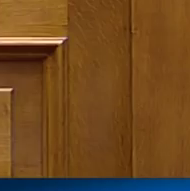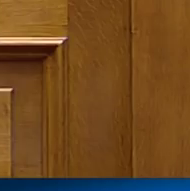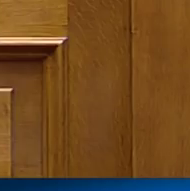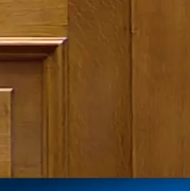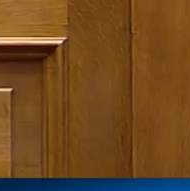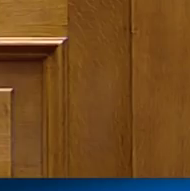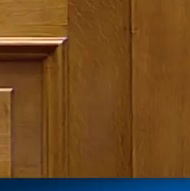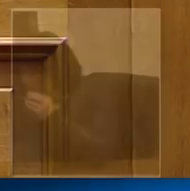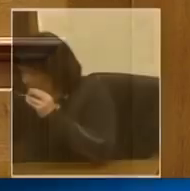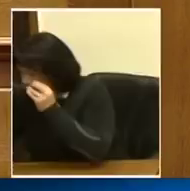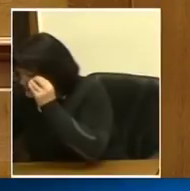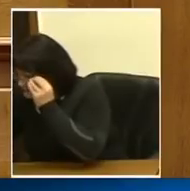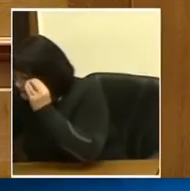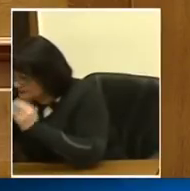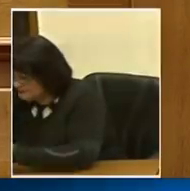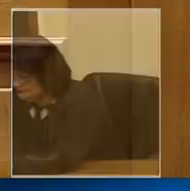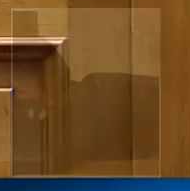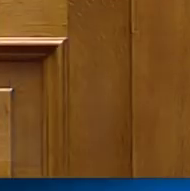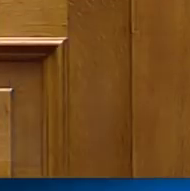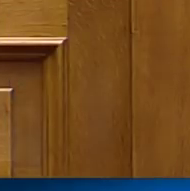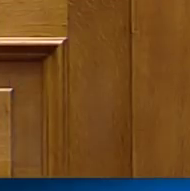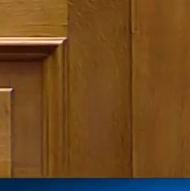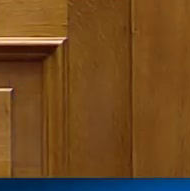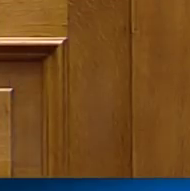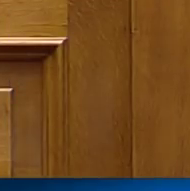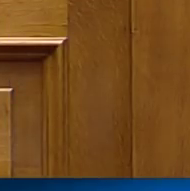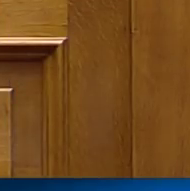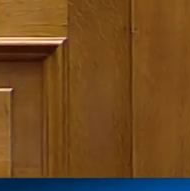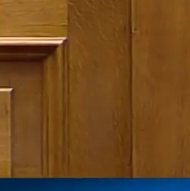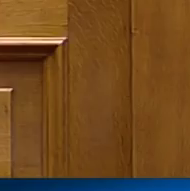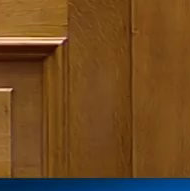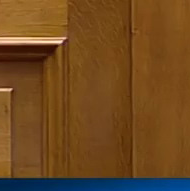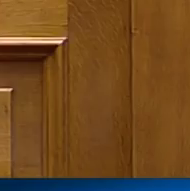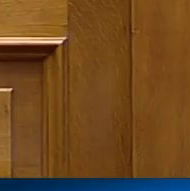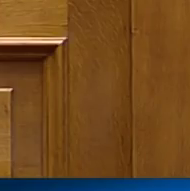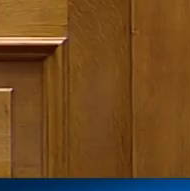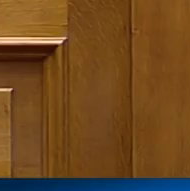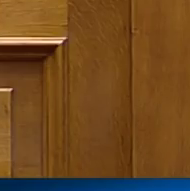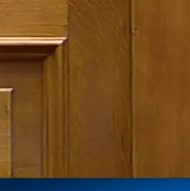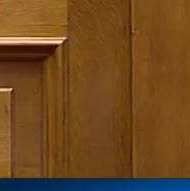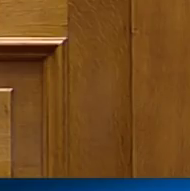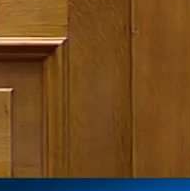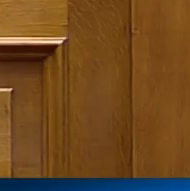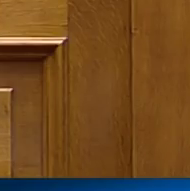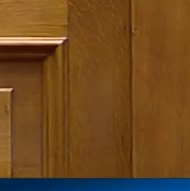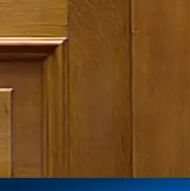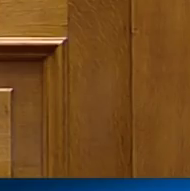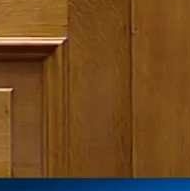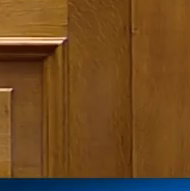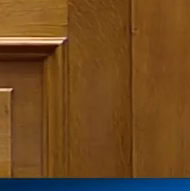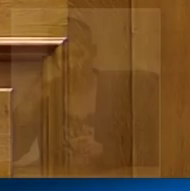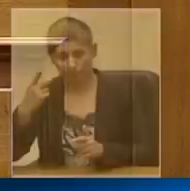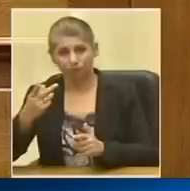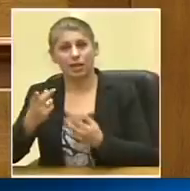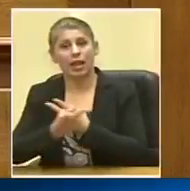ελευθερίες. Δεν υπάρχουν στεγανά στις δημοκρατίες. Δικαιώματα, ελευθερίες,